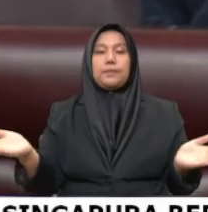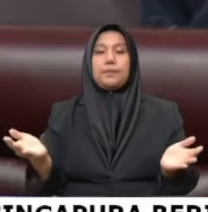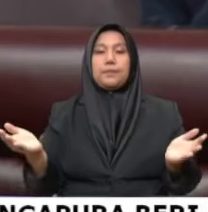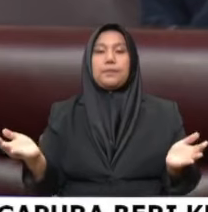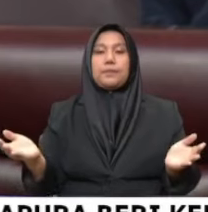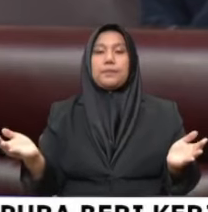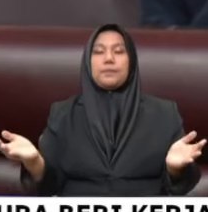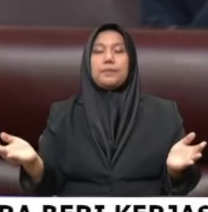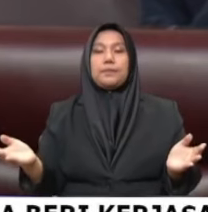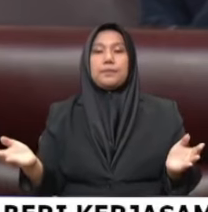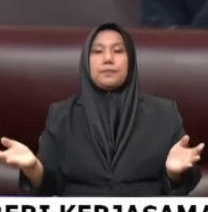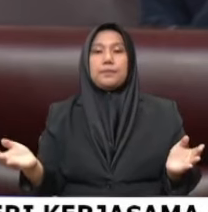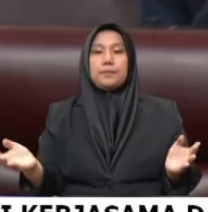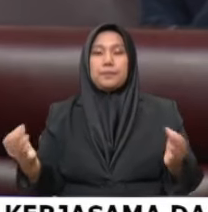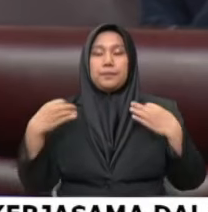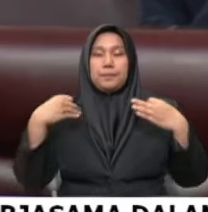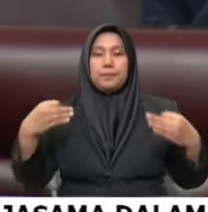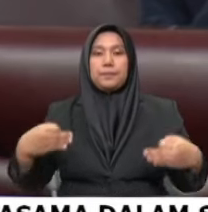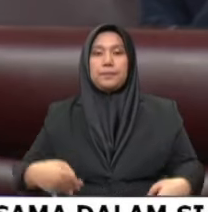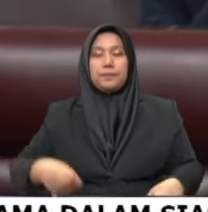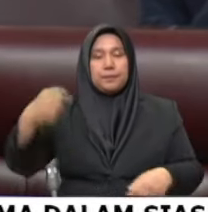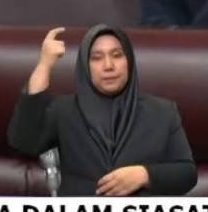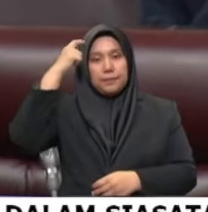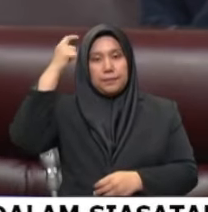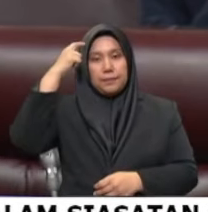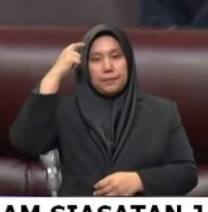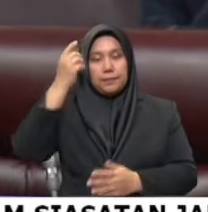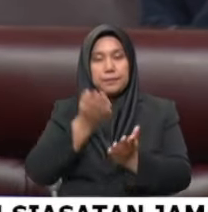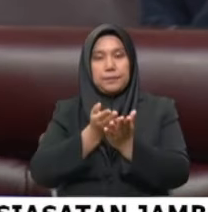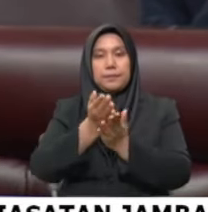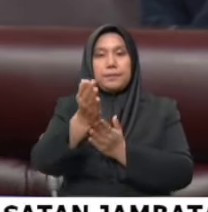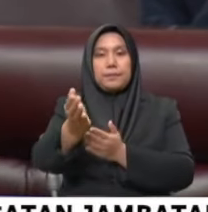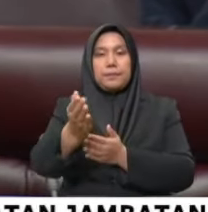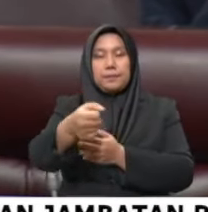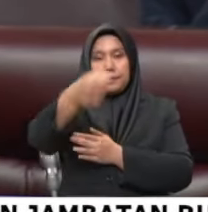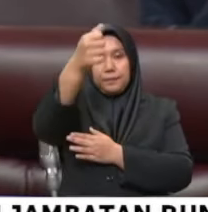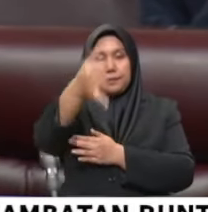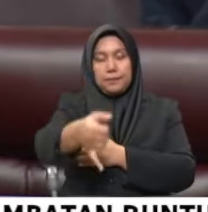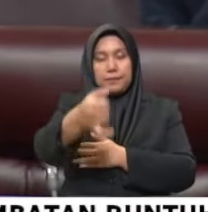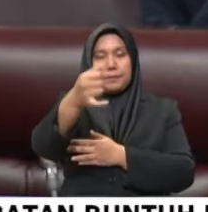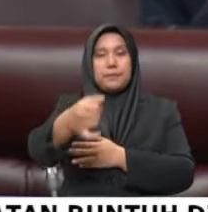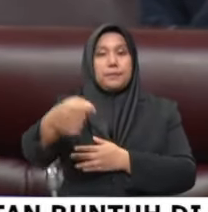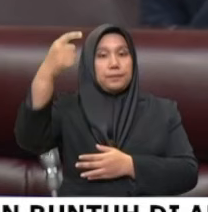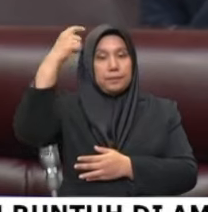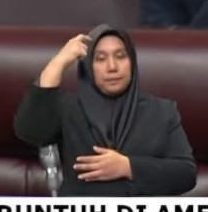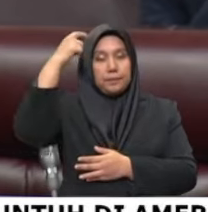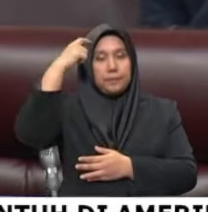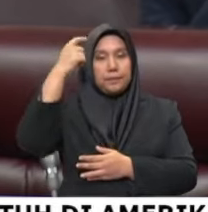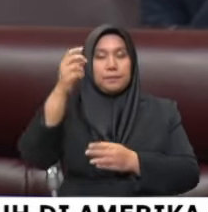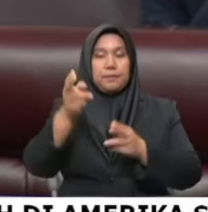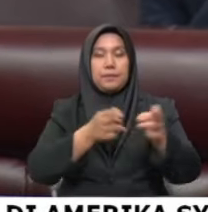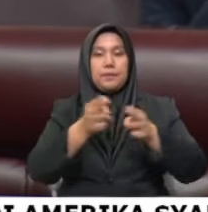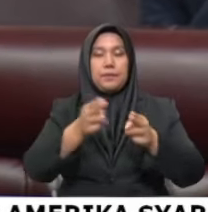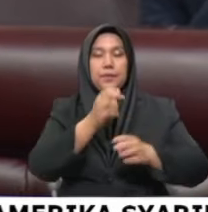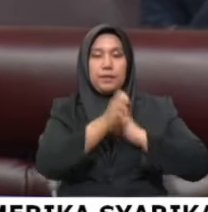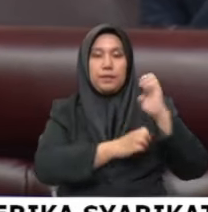yang sihat dari aspek fizikal, mental iaitu melalui saringan kesihatan mental, pengurusan emosi dan panduan menangani